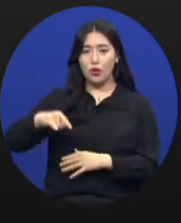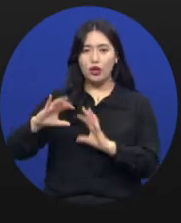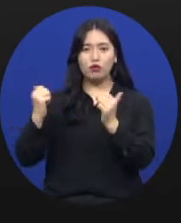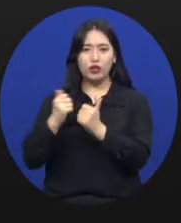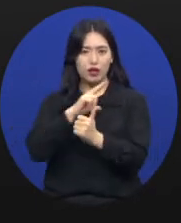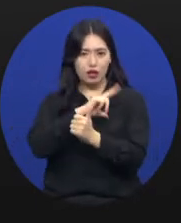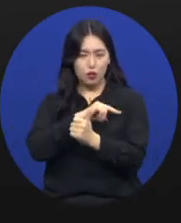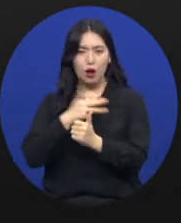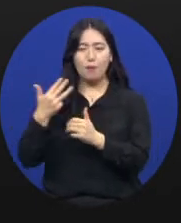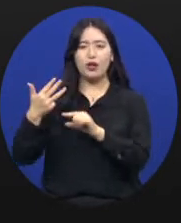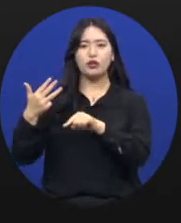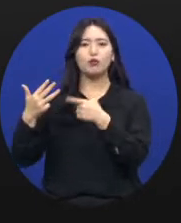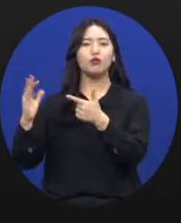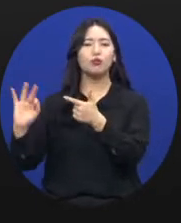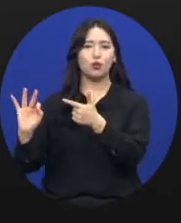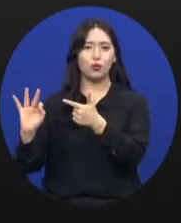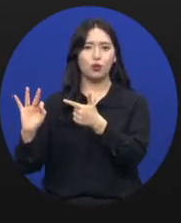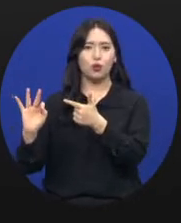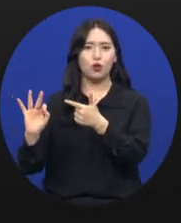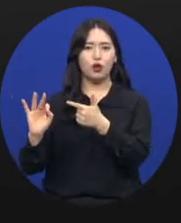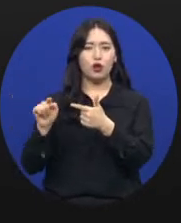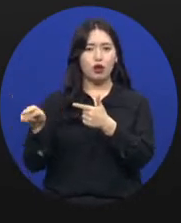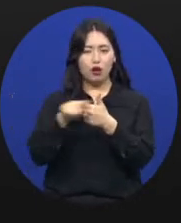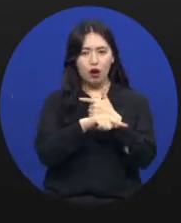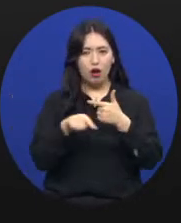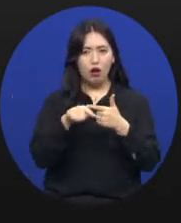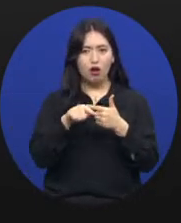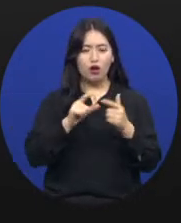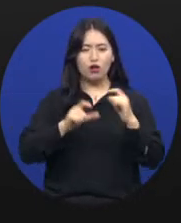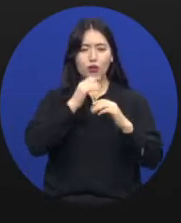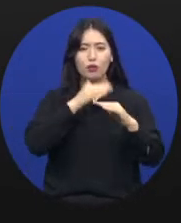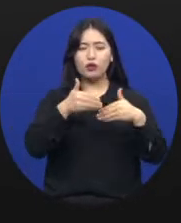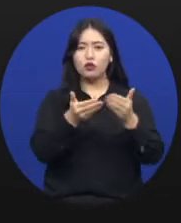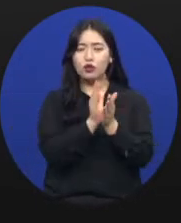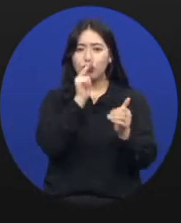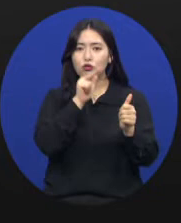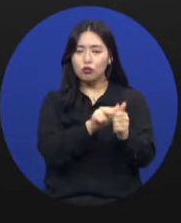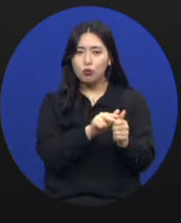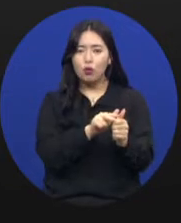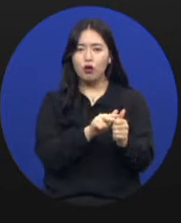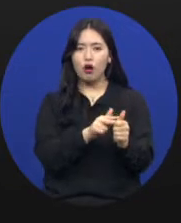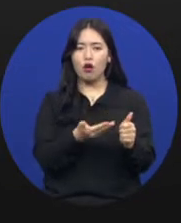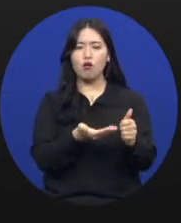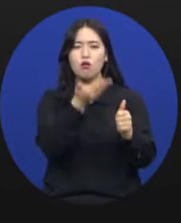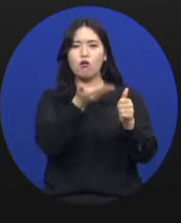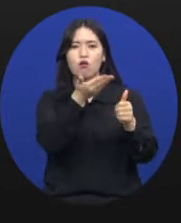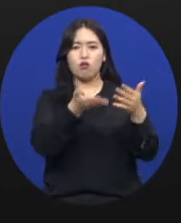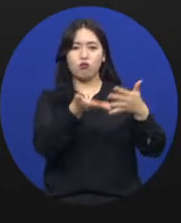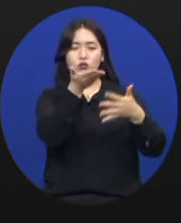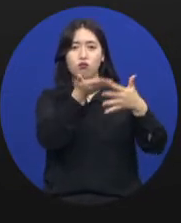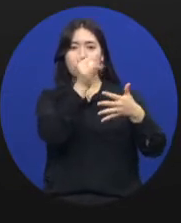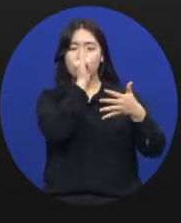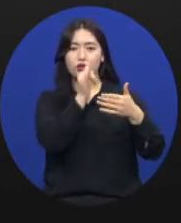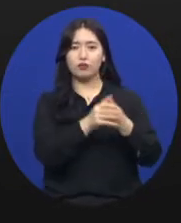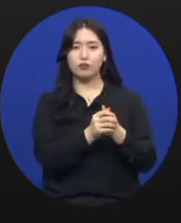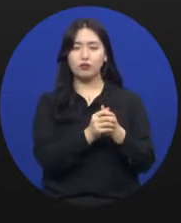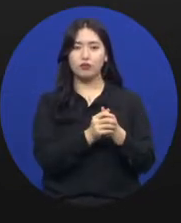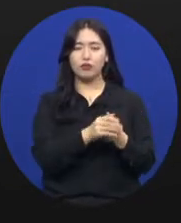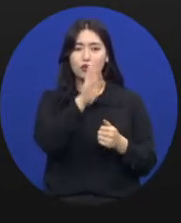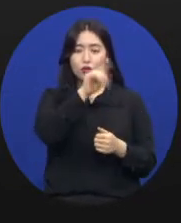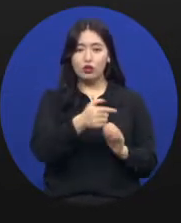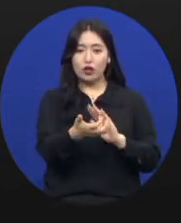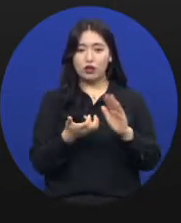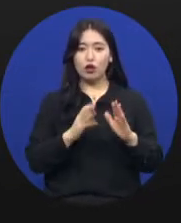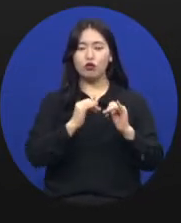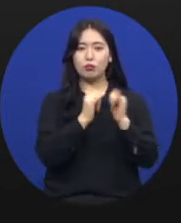국회의원 8.6% 로 오차범위 안에서 더불어 민주당 후보들이 선두권을 이루었습니다 부상 일 전